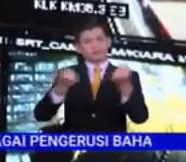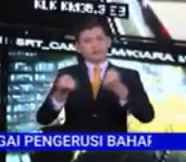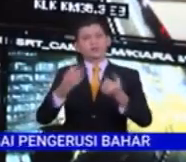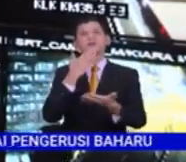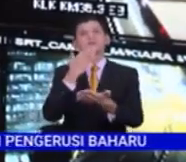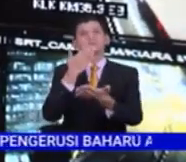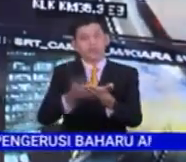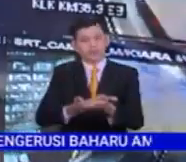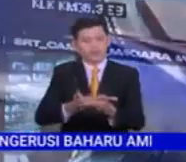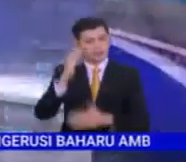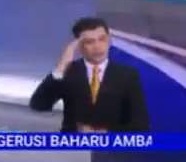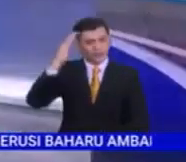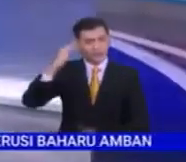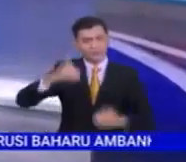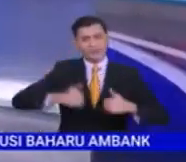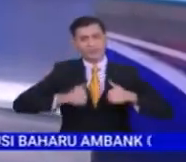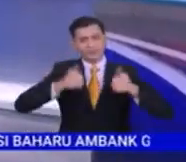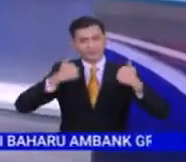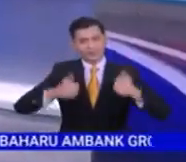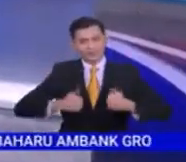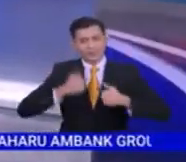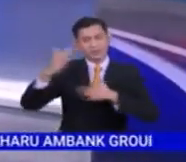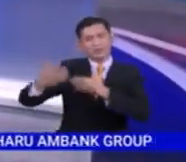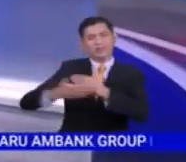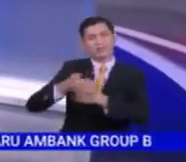kembali kepada n hazal diangkasa